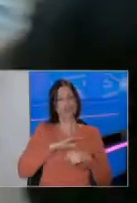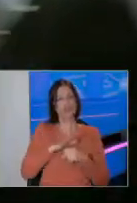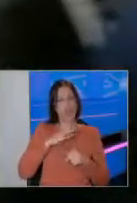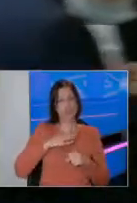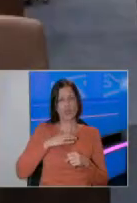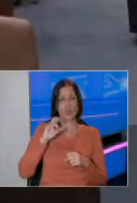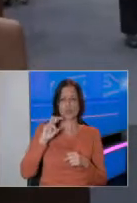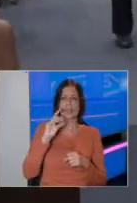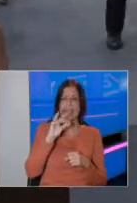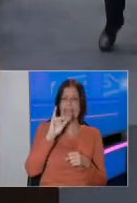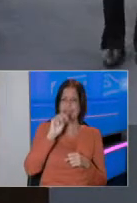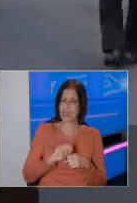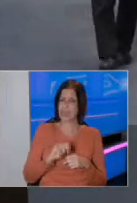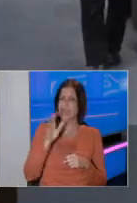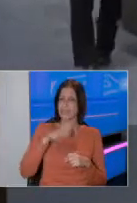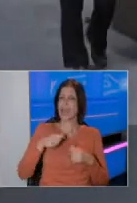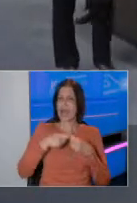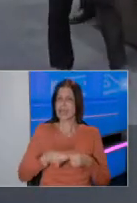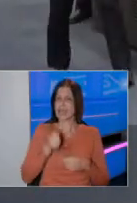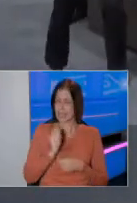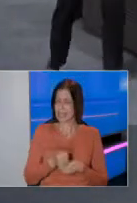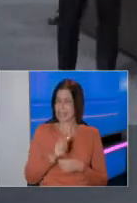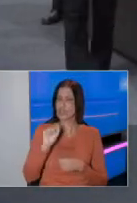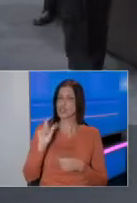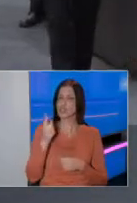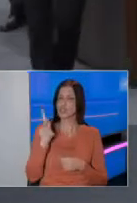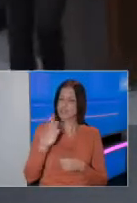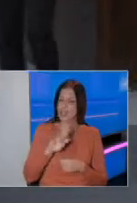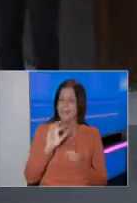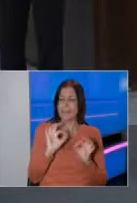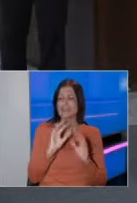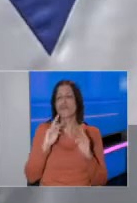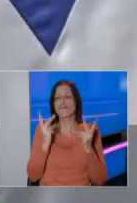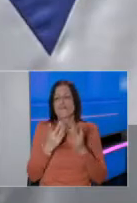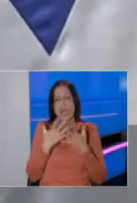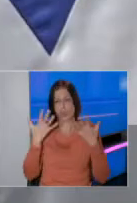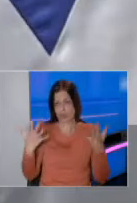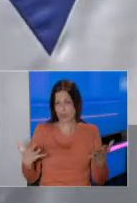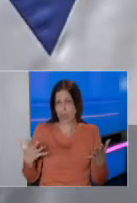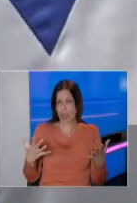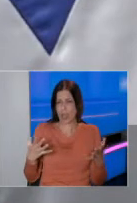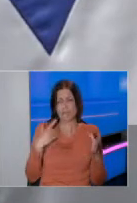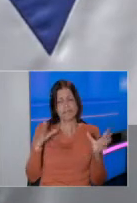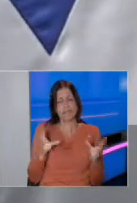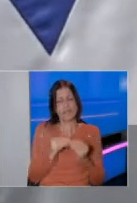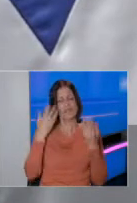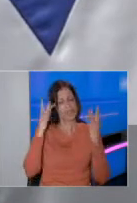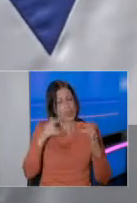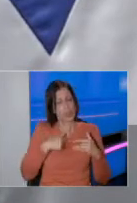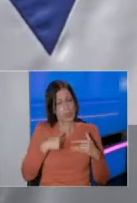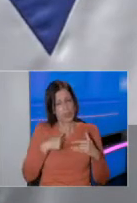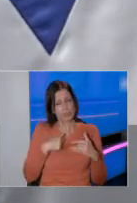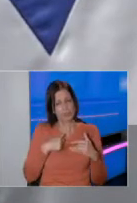דיין, וגם חבר הכנסת אופיר סופר. כלומר, ממש באו קבוצה שלמה ובאו ועזרו לנו